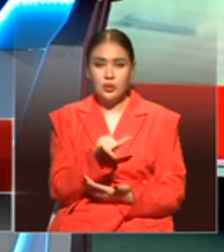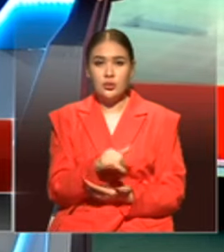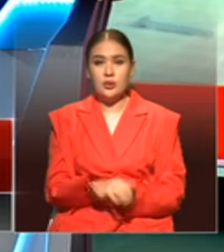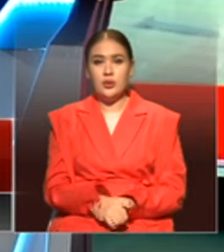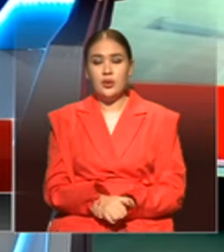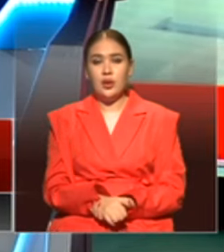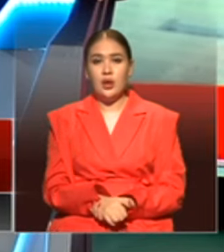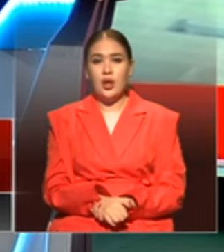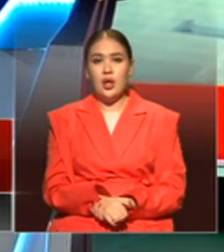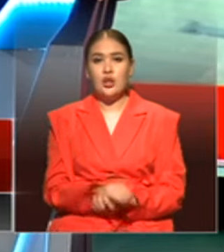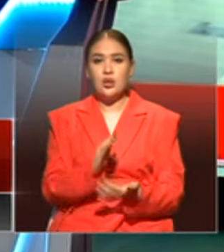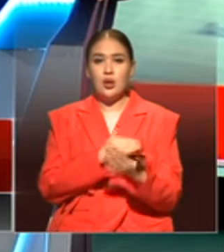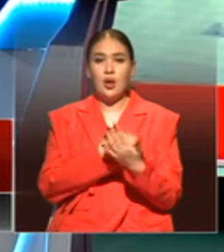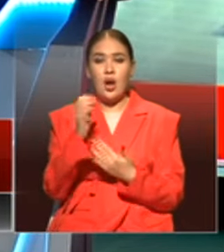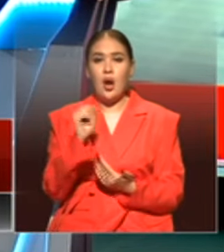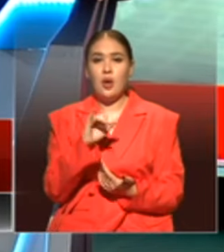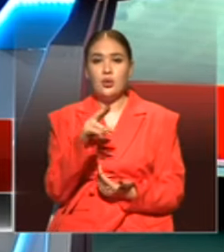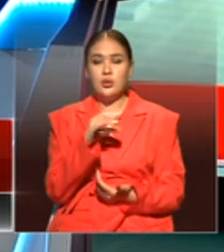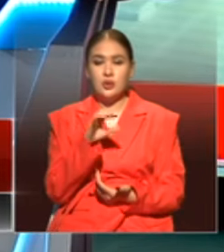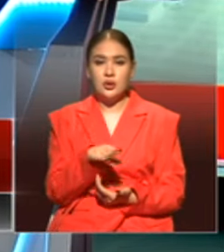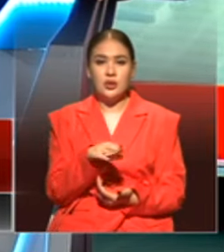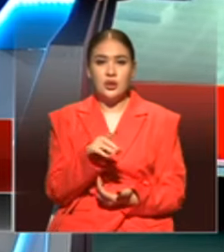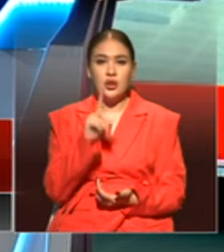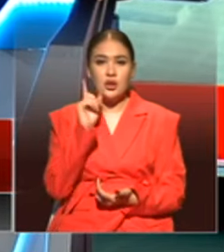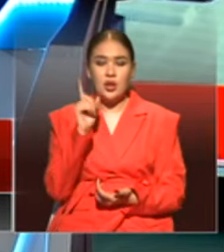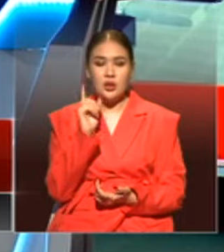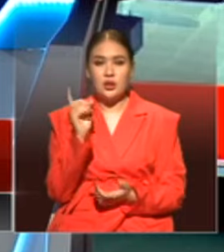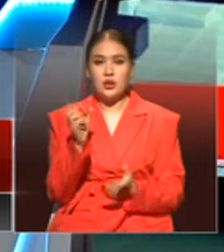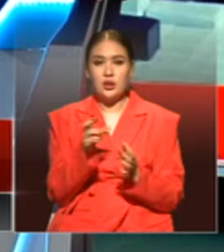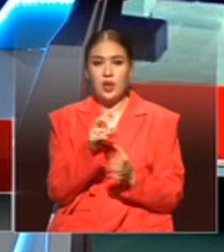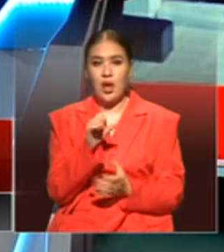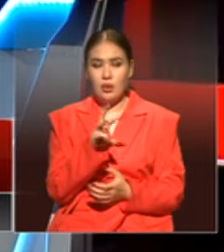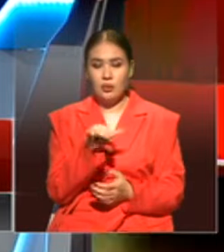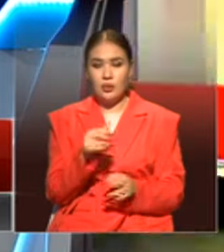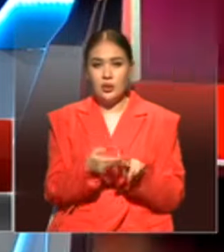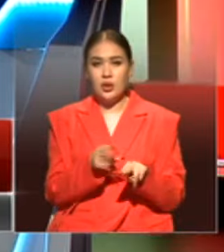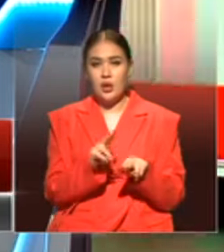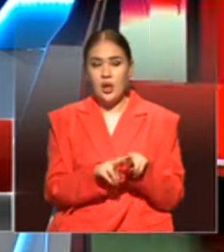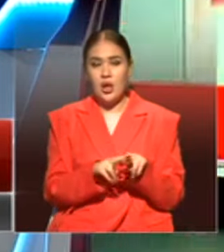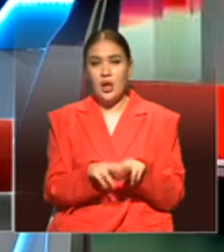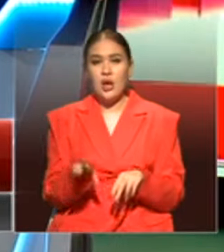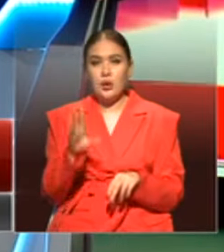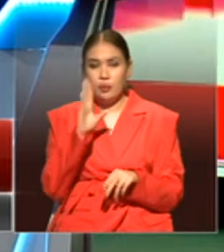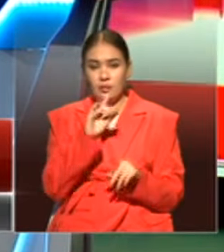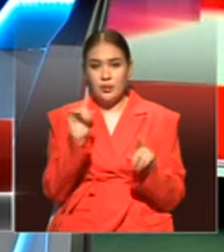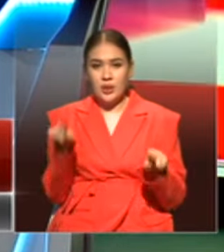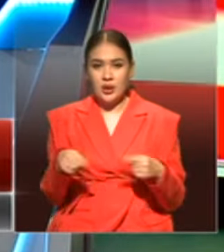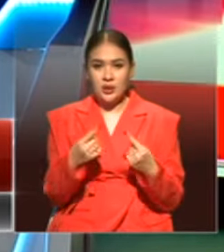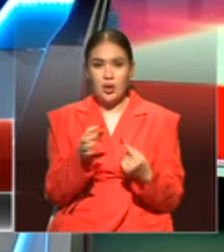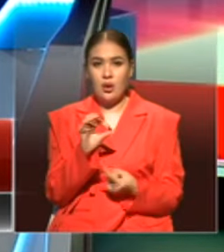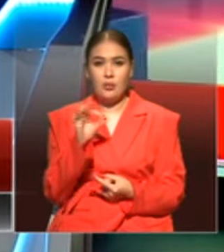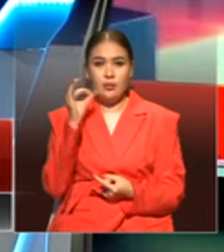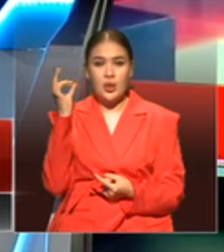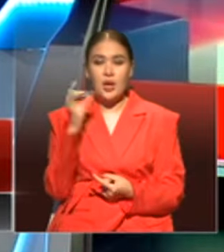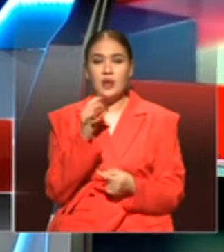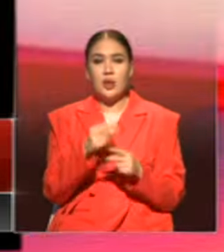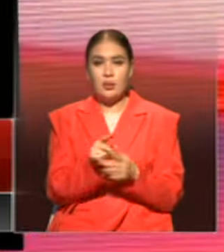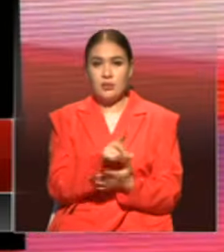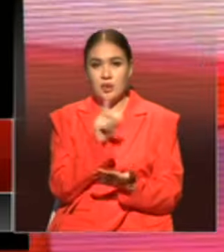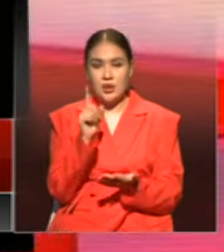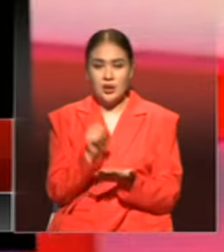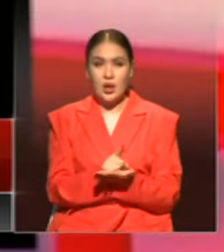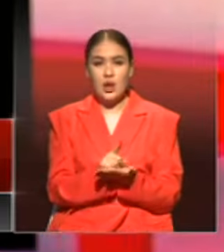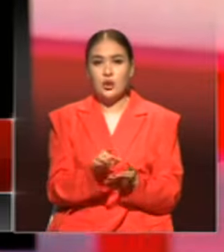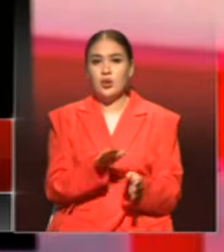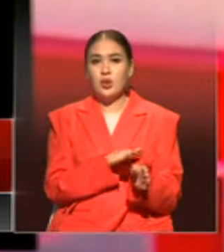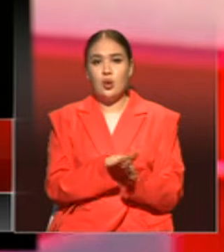кезде жоғары аудиторлық палата, жасыл даму акционерлік қоғамы көміртегі бірліктерінің сауда жүйесінің операторының міндеттемелерін толық